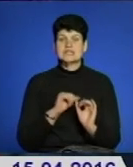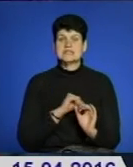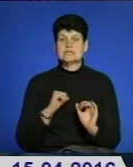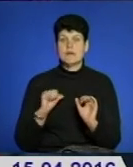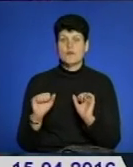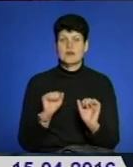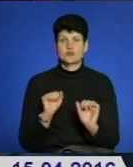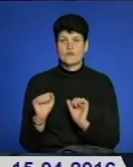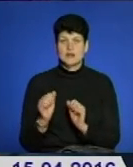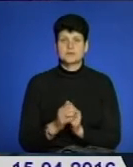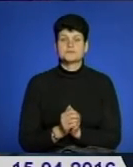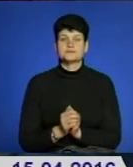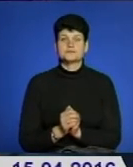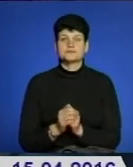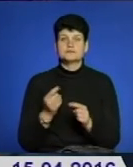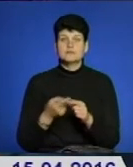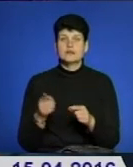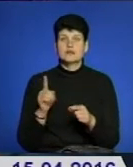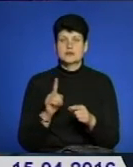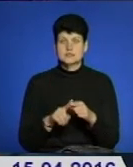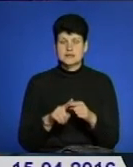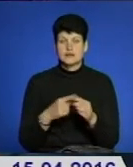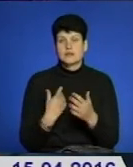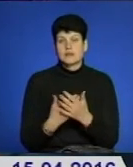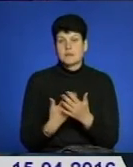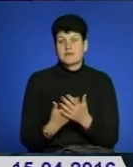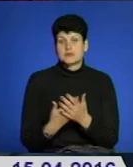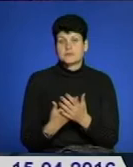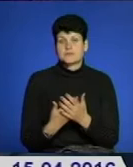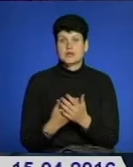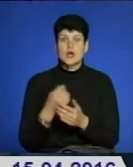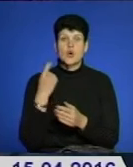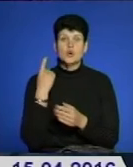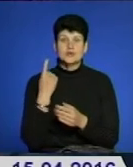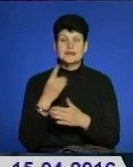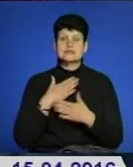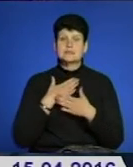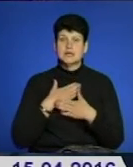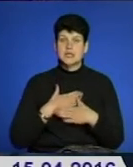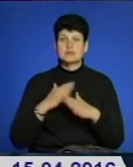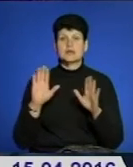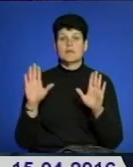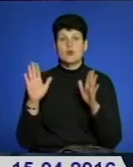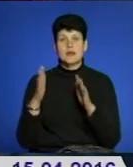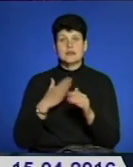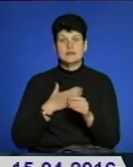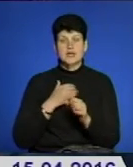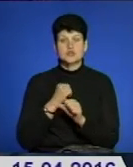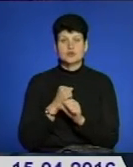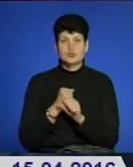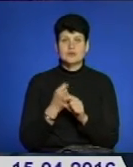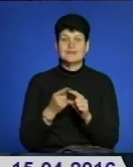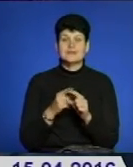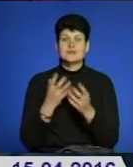самоврядування. Це, напевно, один із приємних моментів в нашій роботі, тому що це